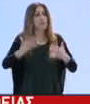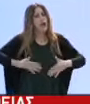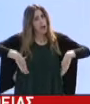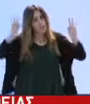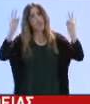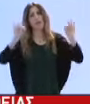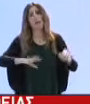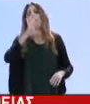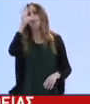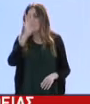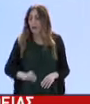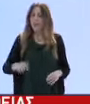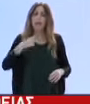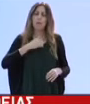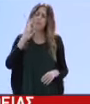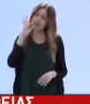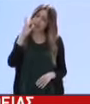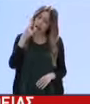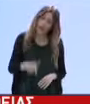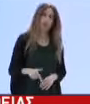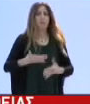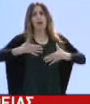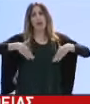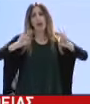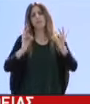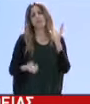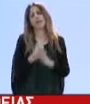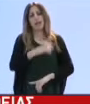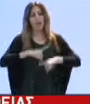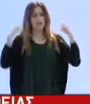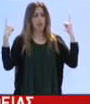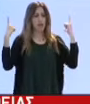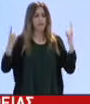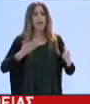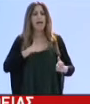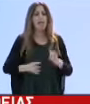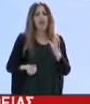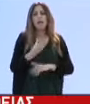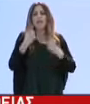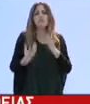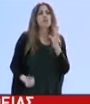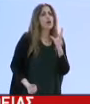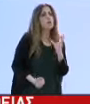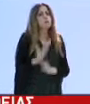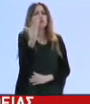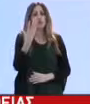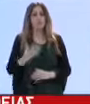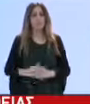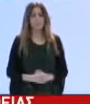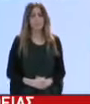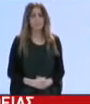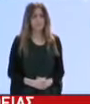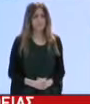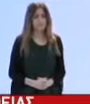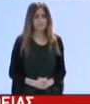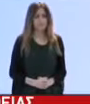τη μέρα που περνάει, η Νέα Δημοκρατία κερδίζει. Κερδίζει νέα μέλη, κερδίζει επιρροή, κερδίζει εκτίμηση,